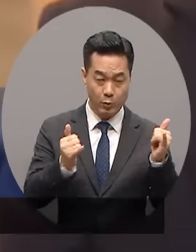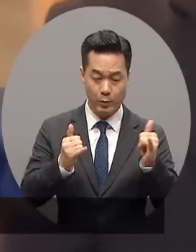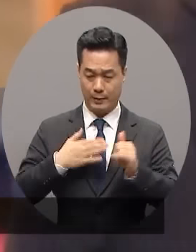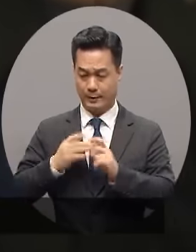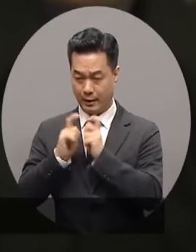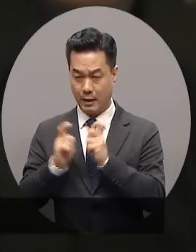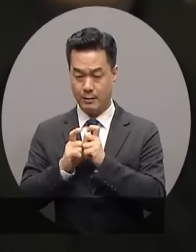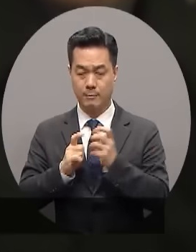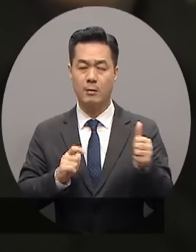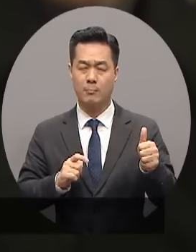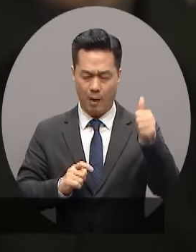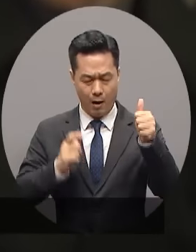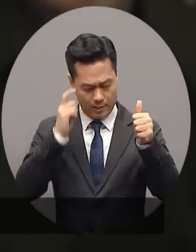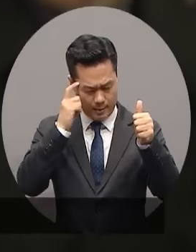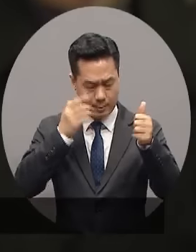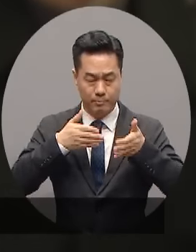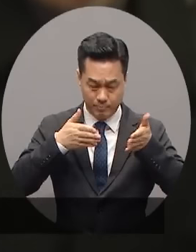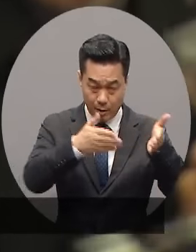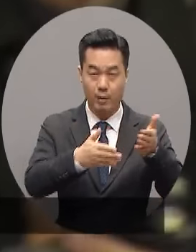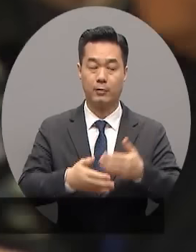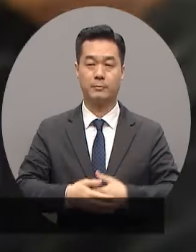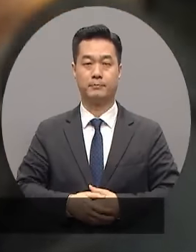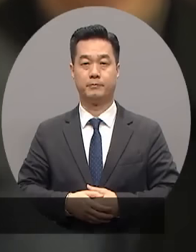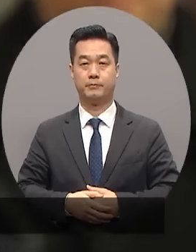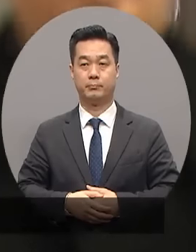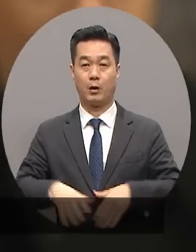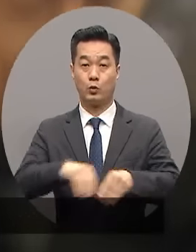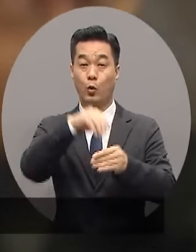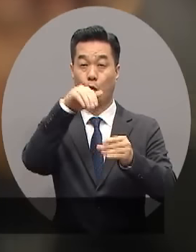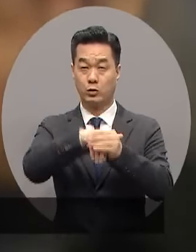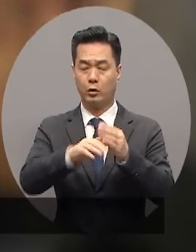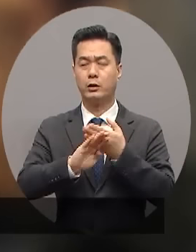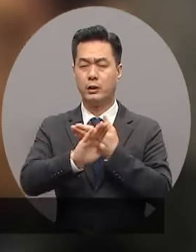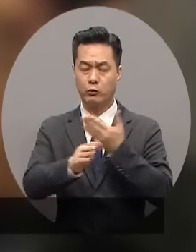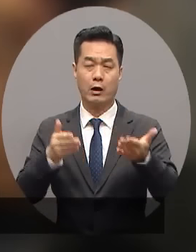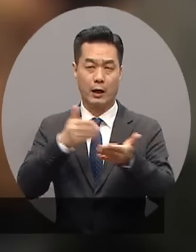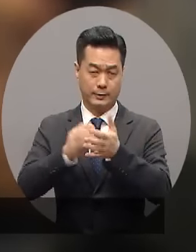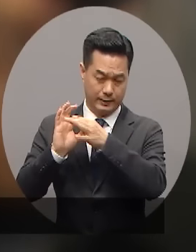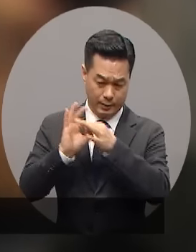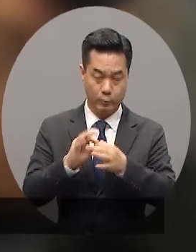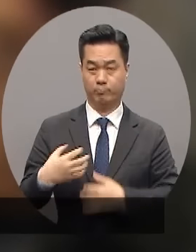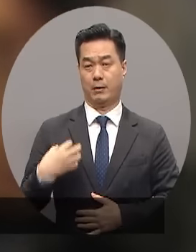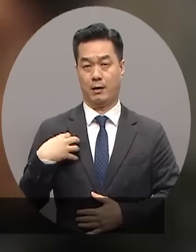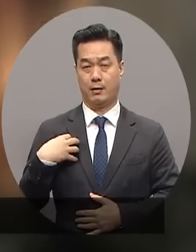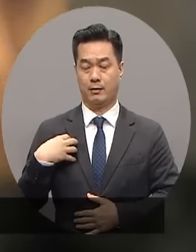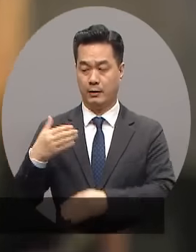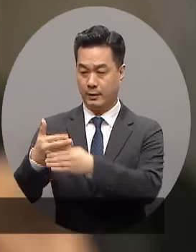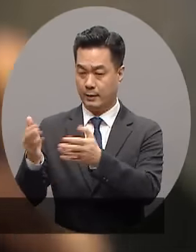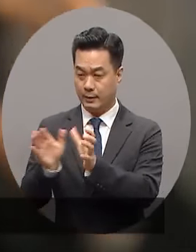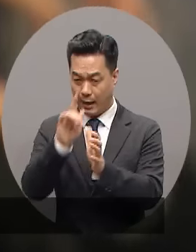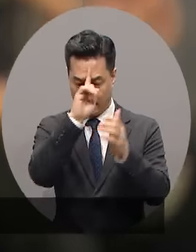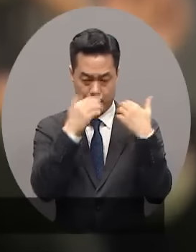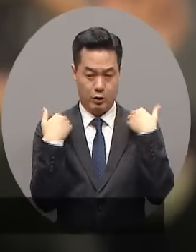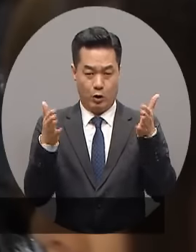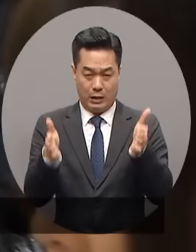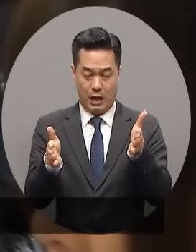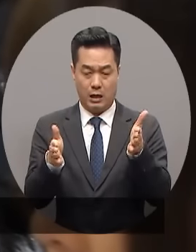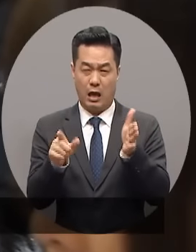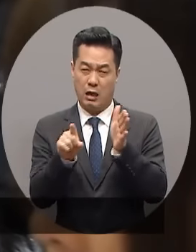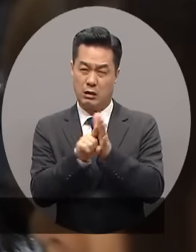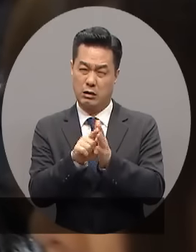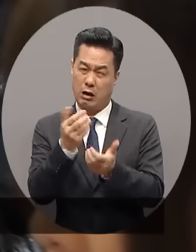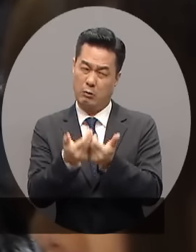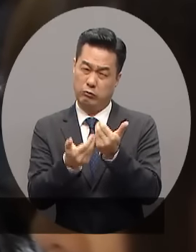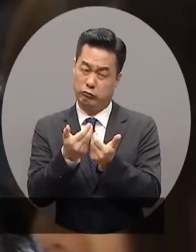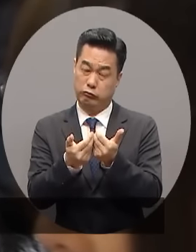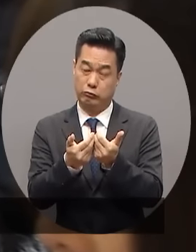선민후사하겠습니다. 자신의 임기는 총선 이후까지라면서 당정 간의 신뢰가 무너진 것이냐는 질문에도 굳이 수습에